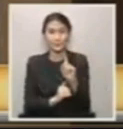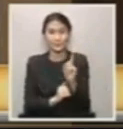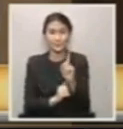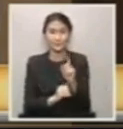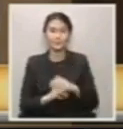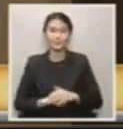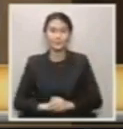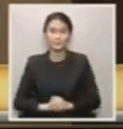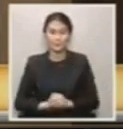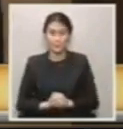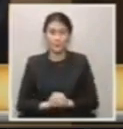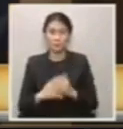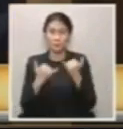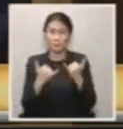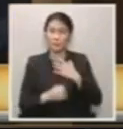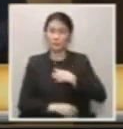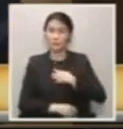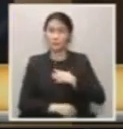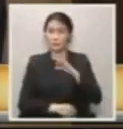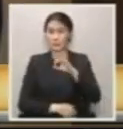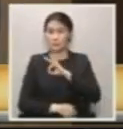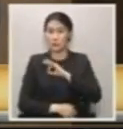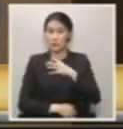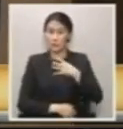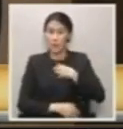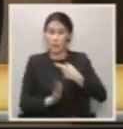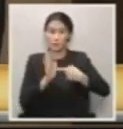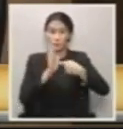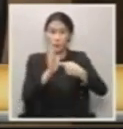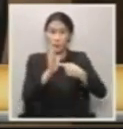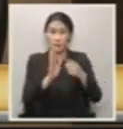ที่ท่านต้องการก็คือว่าผมยกตัวอย่าง